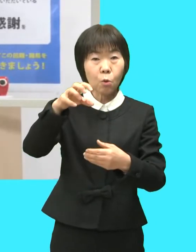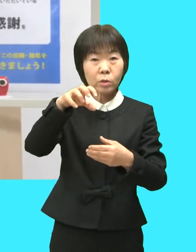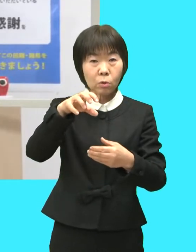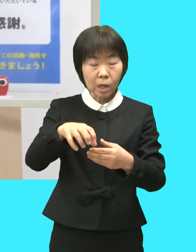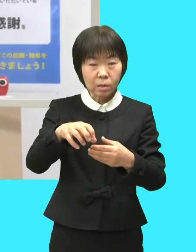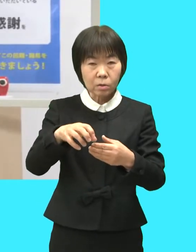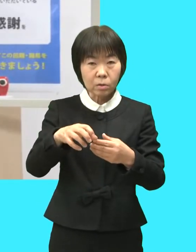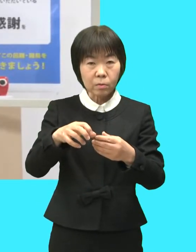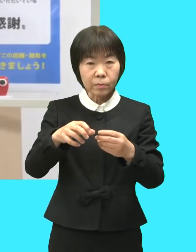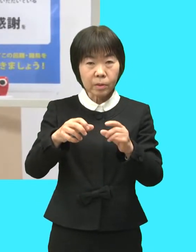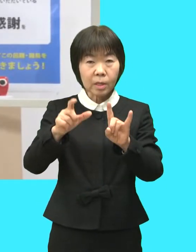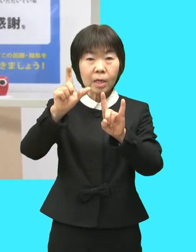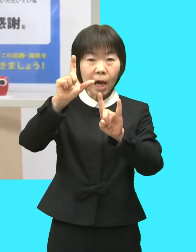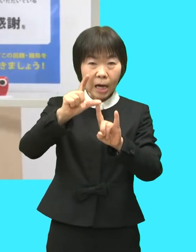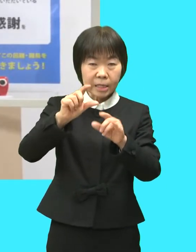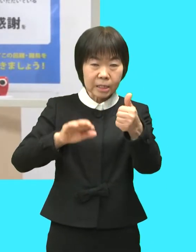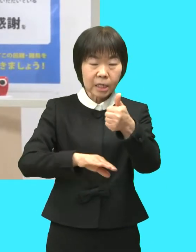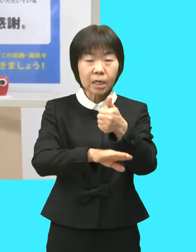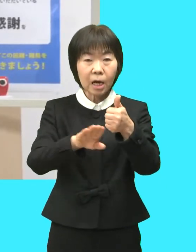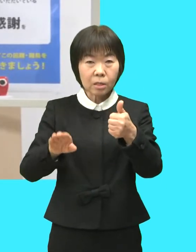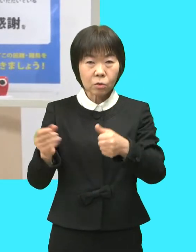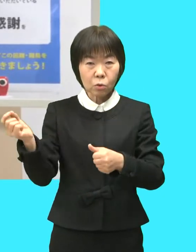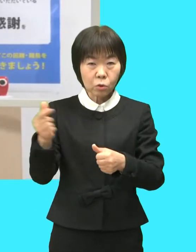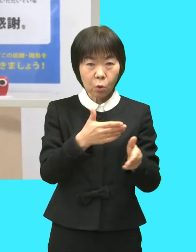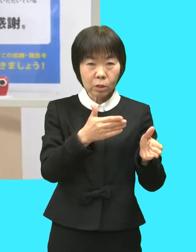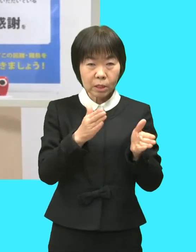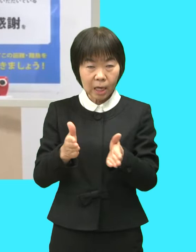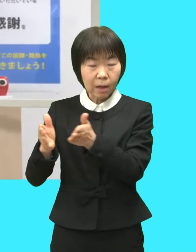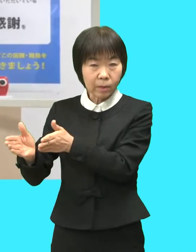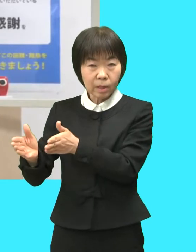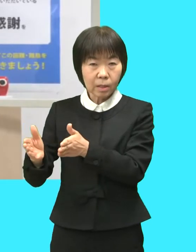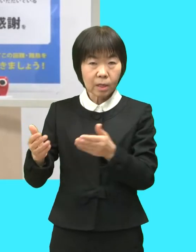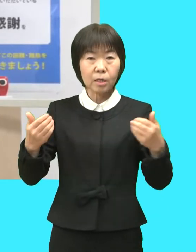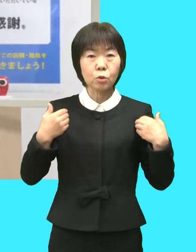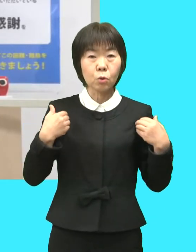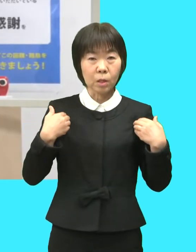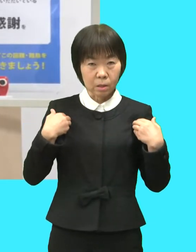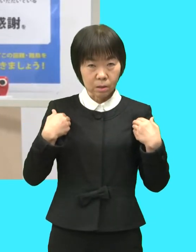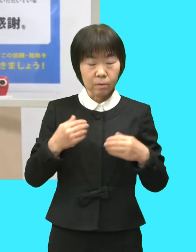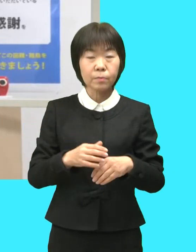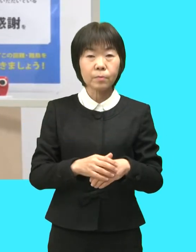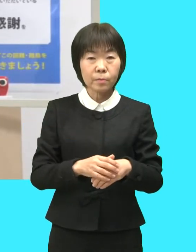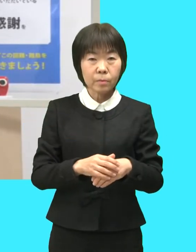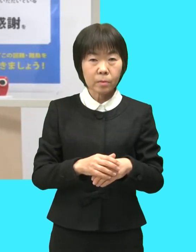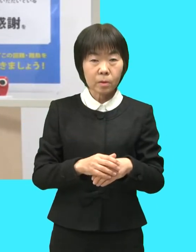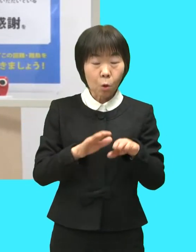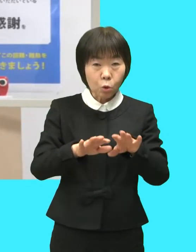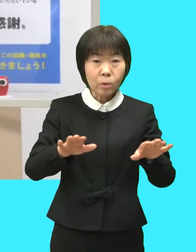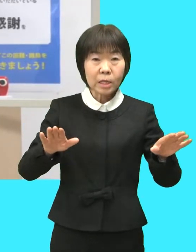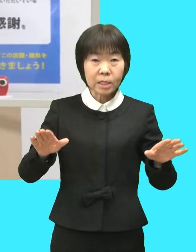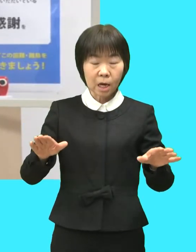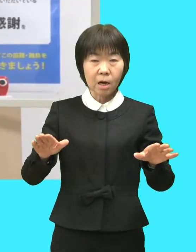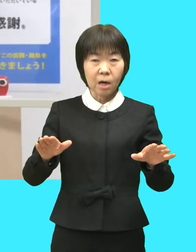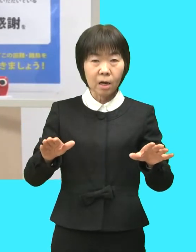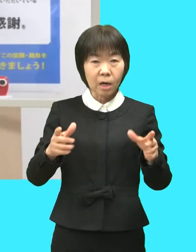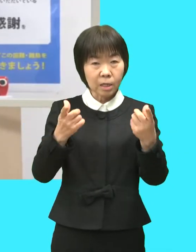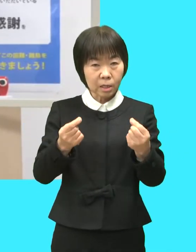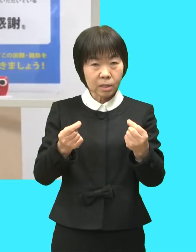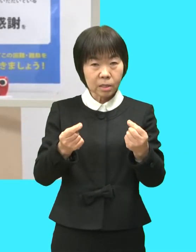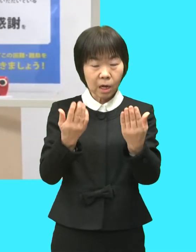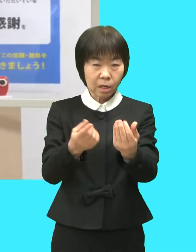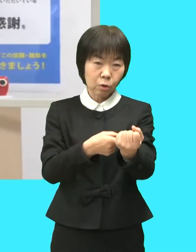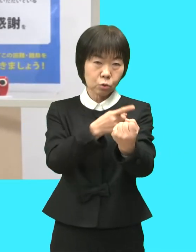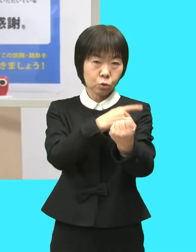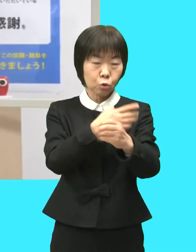における ICT 環境の早期整備が求められております。子どもたちが確かな学力